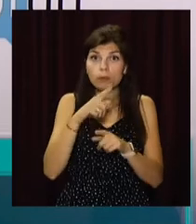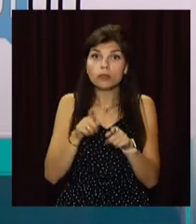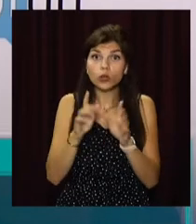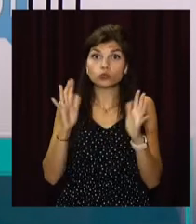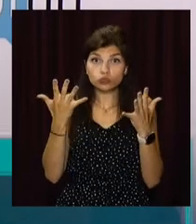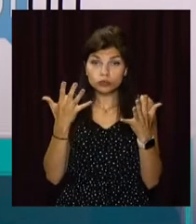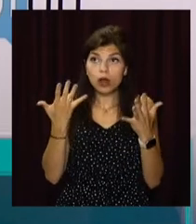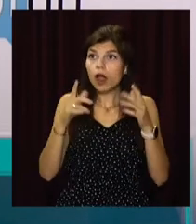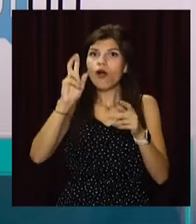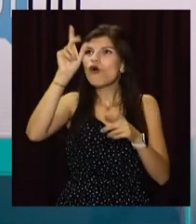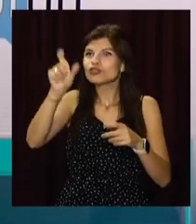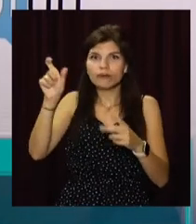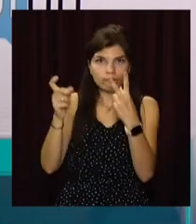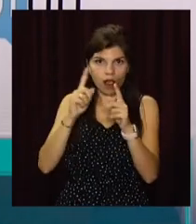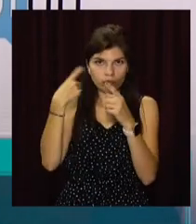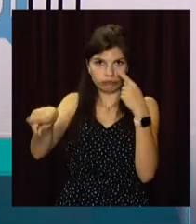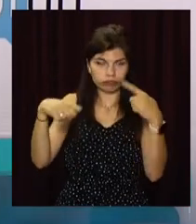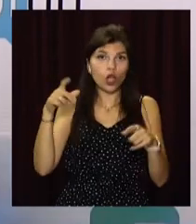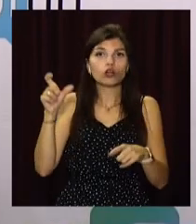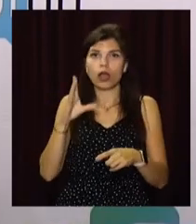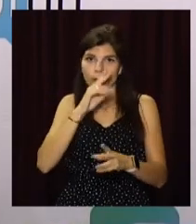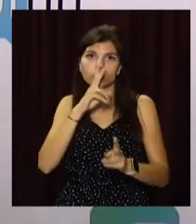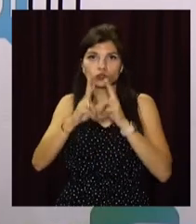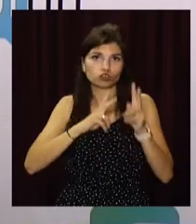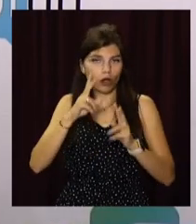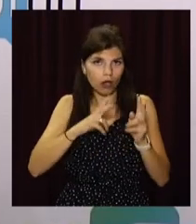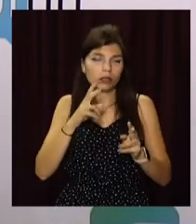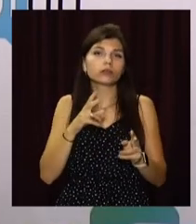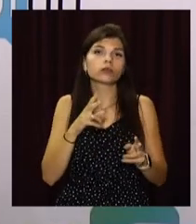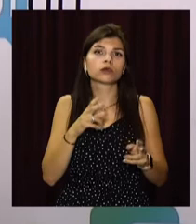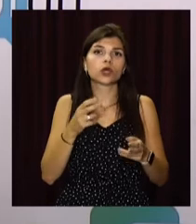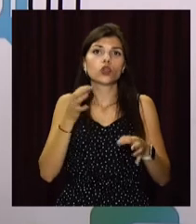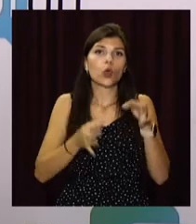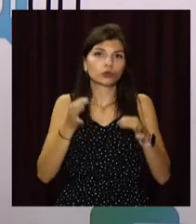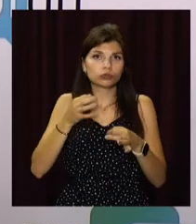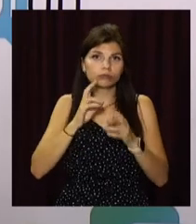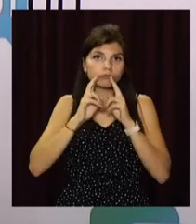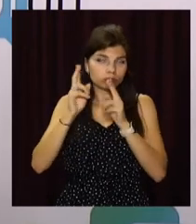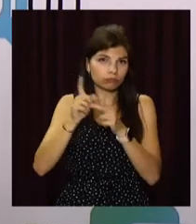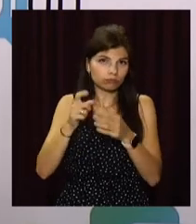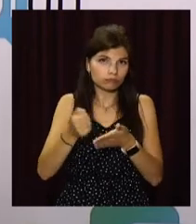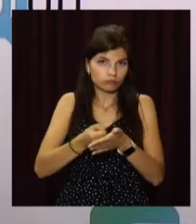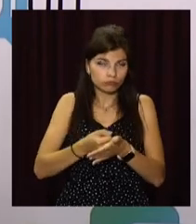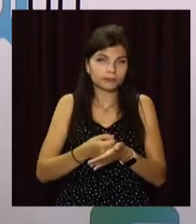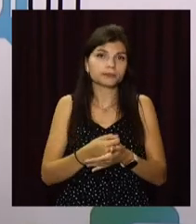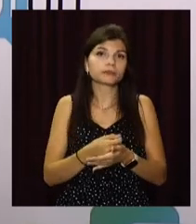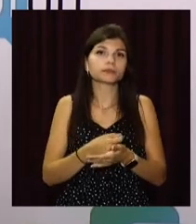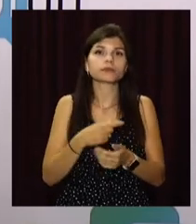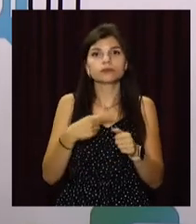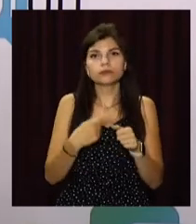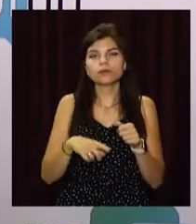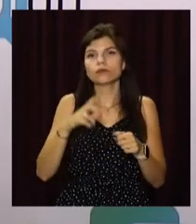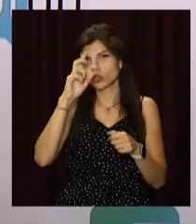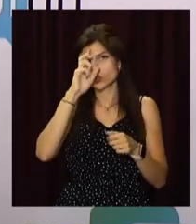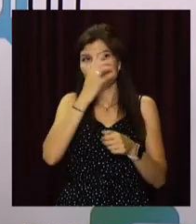відповідно може ця особа оскаржувати відповідні дії до суду або звернутися в першу чергу там до органу